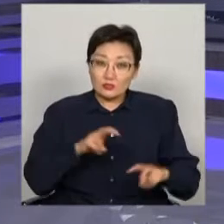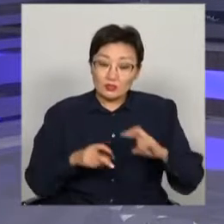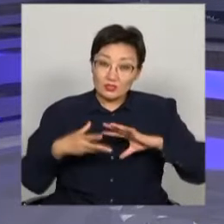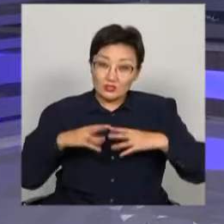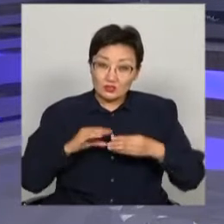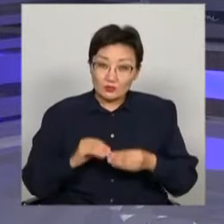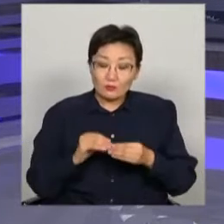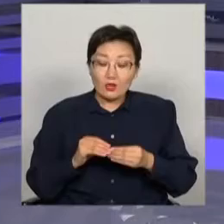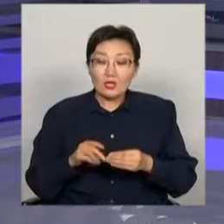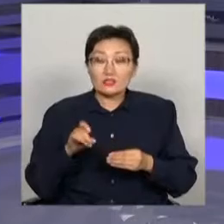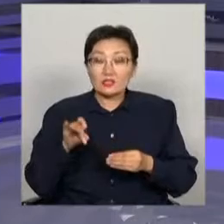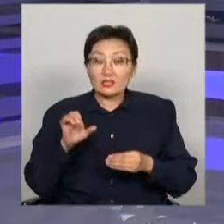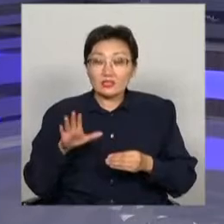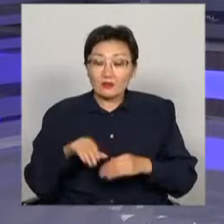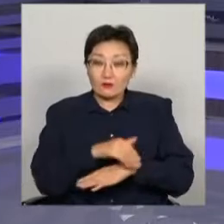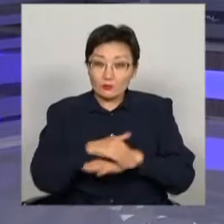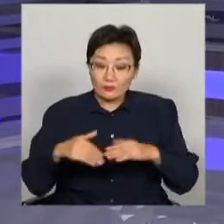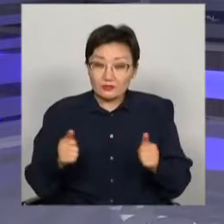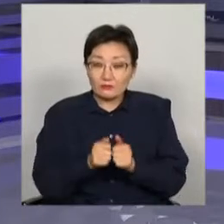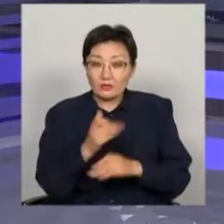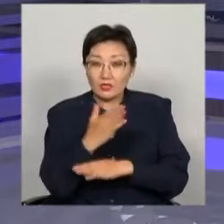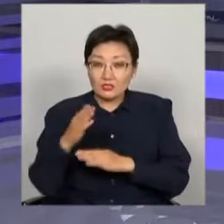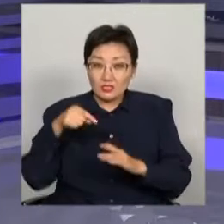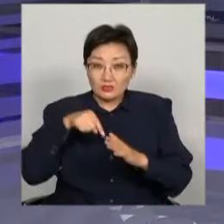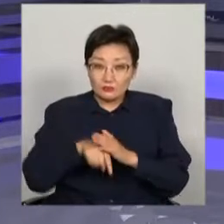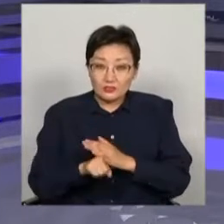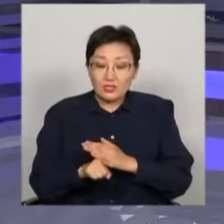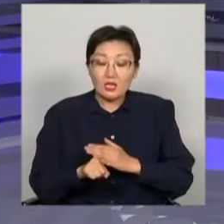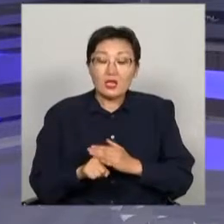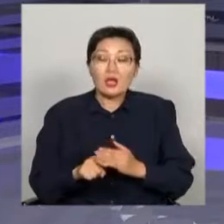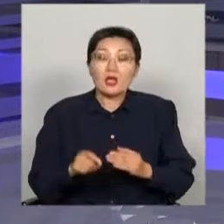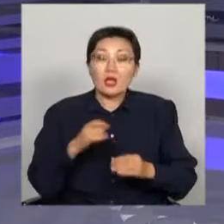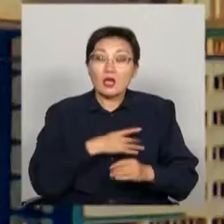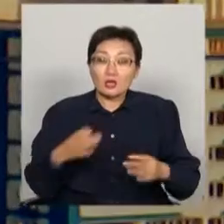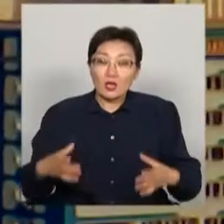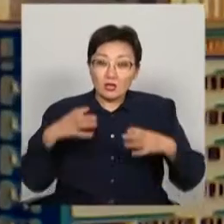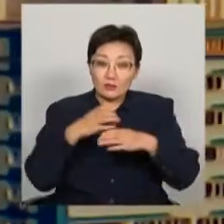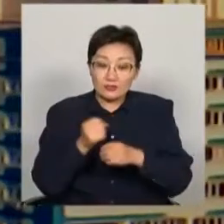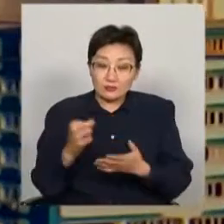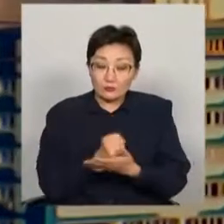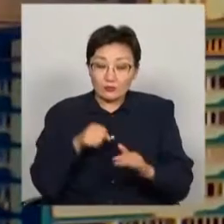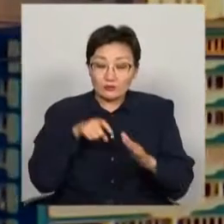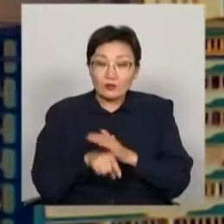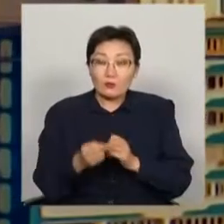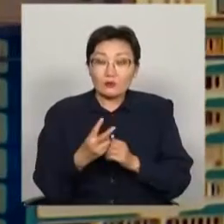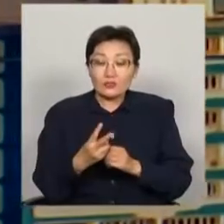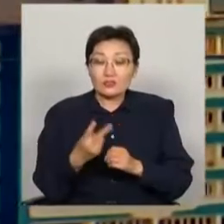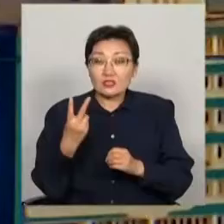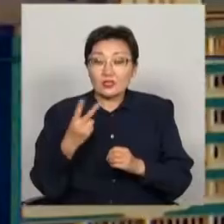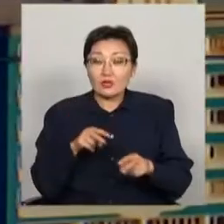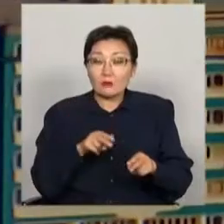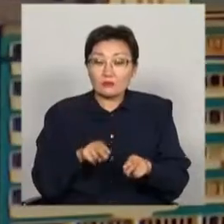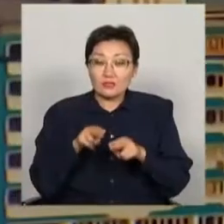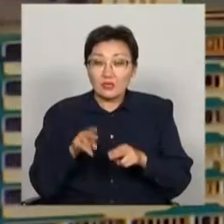нәтижесінде Сахариев көшесінің маңындағы ағаштардың арасынан ақ қапшық табылған. Оның ішінен 12 калибрлі 2